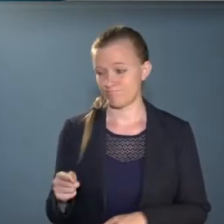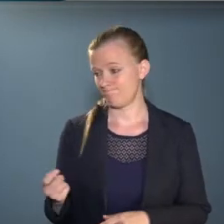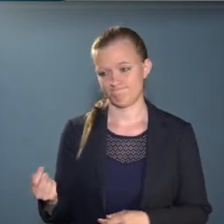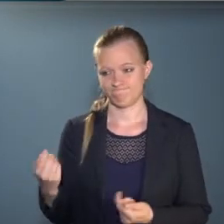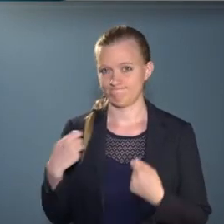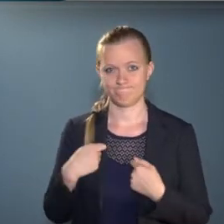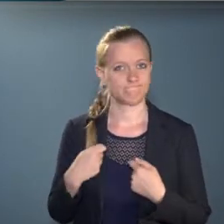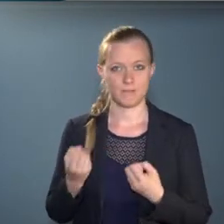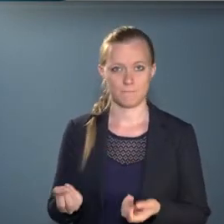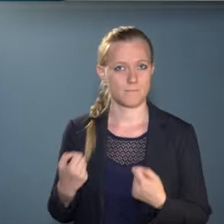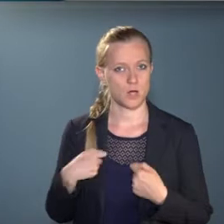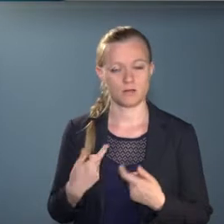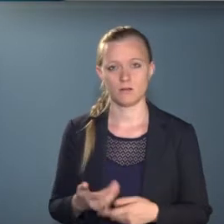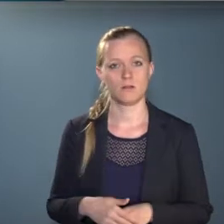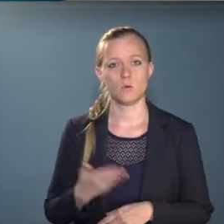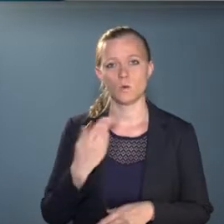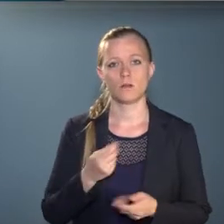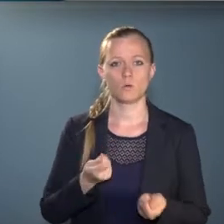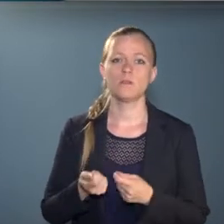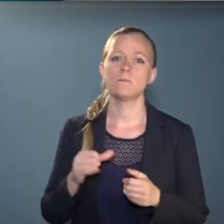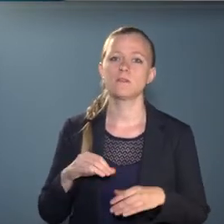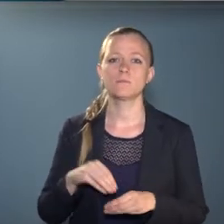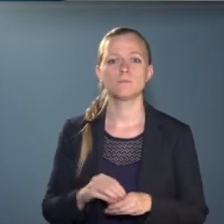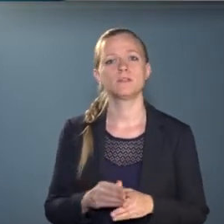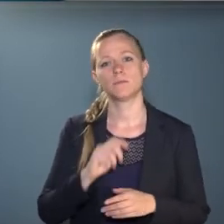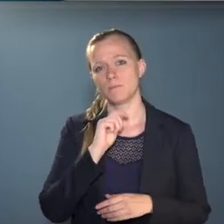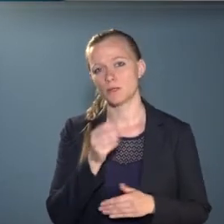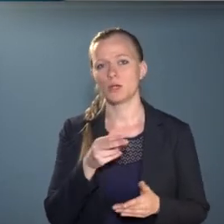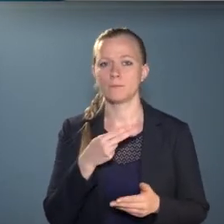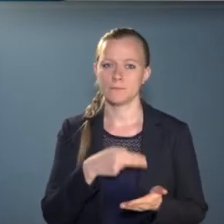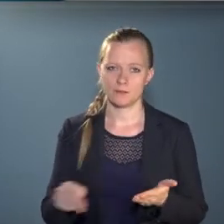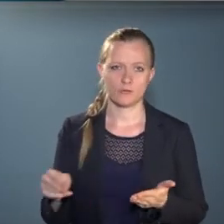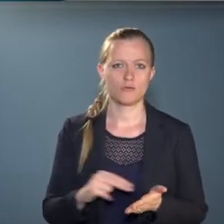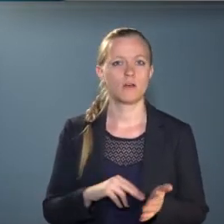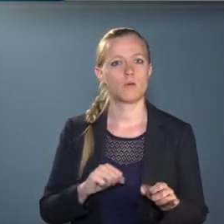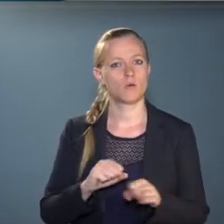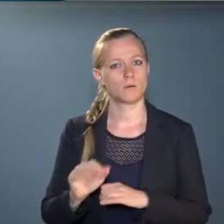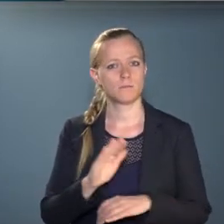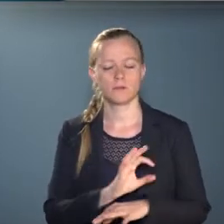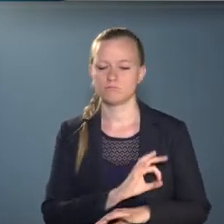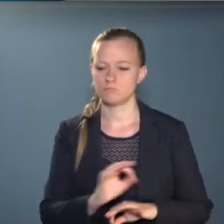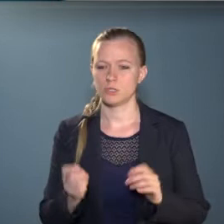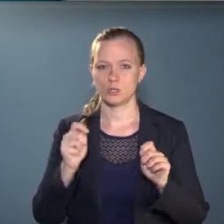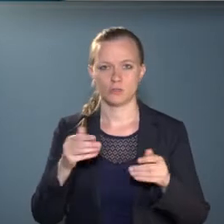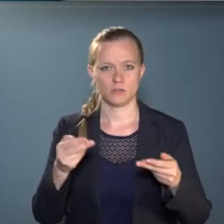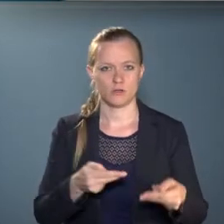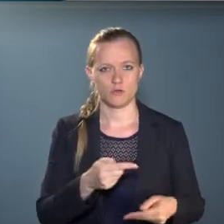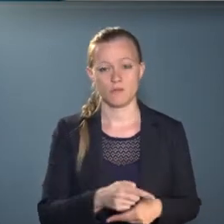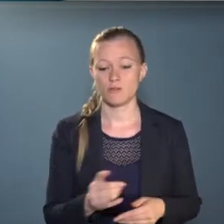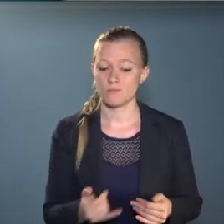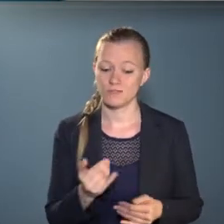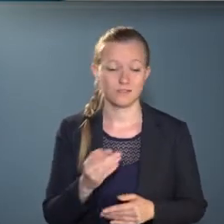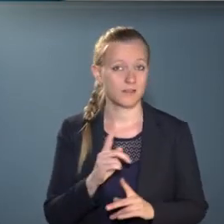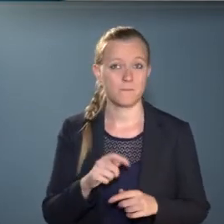hajlandó a Hungarokontroll kiadni, hát bízunk benne, hogy a magyar bíróság majd az önkormányzat számára kedvező döntést hoz, és itt még mindig